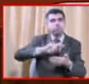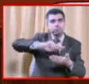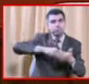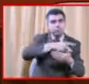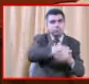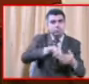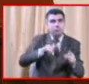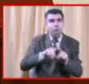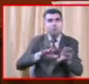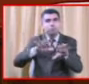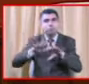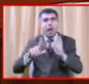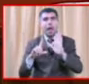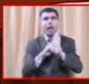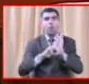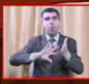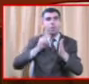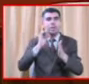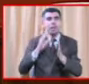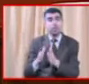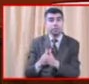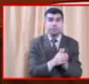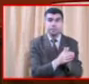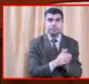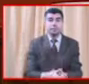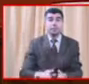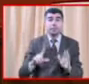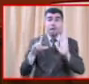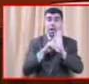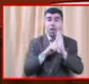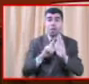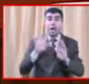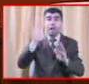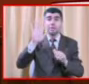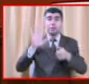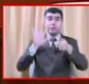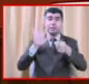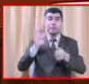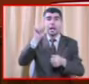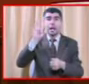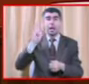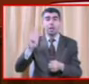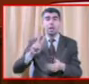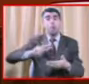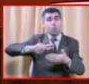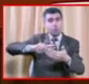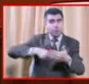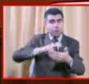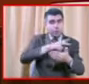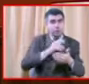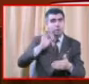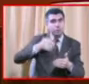بالمغرب ووضعيته القانونية. مشروع قانون رقم 6514 يوافق بموجبه على مذكرة